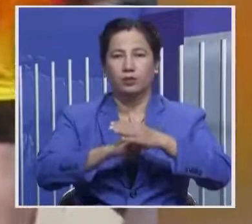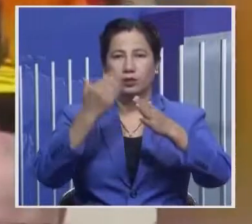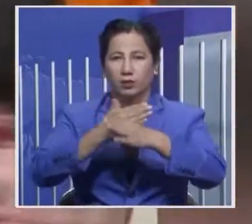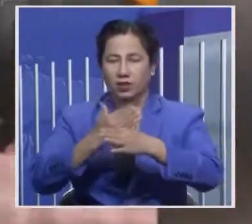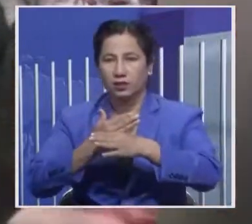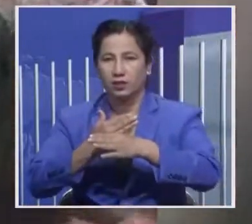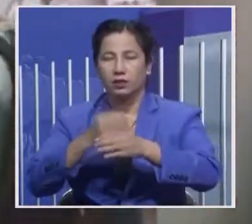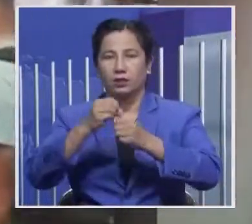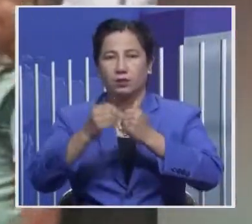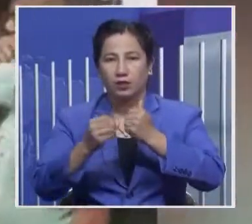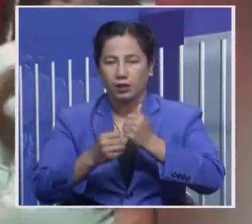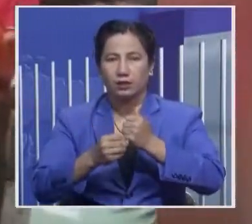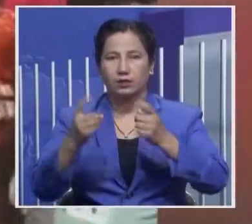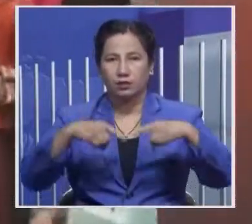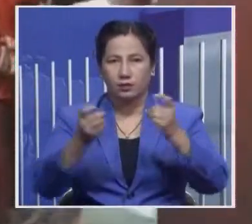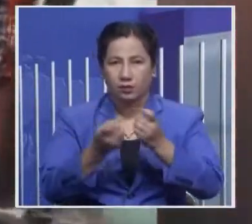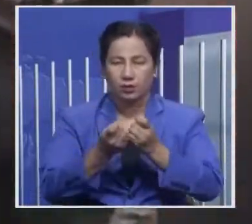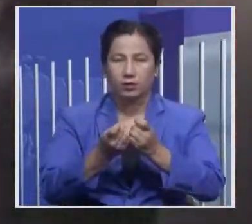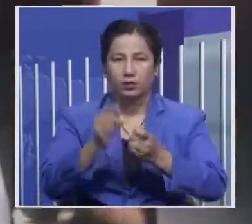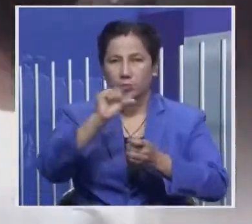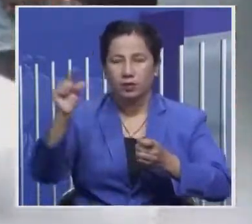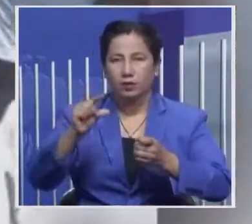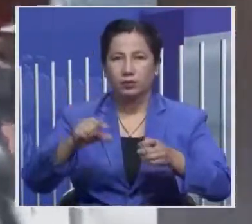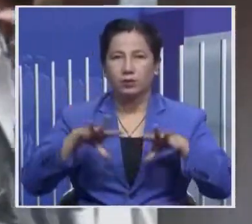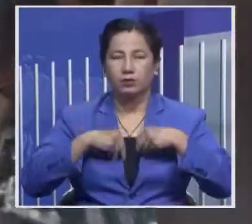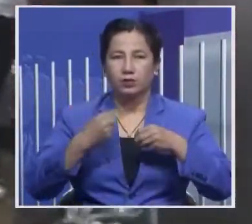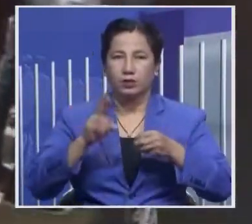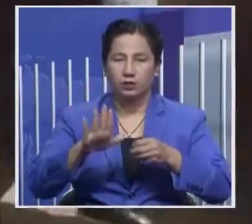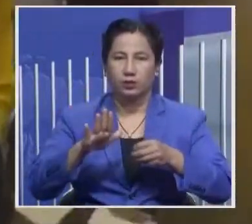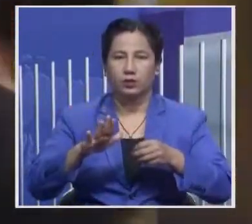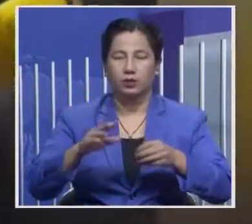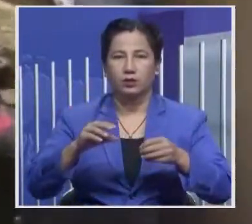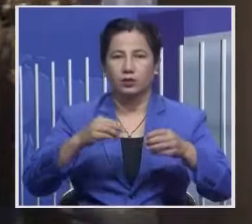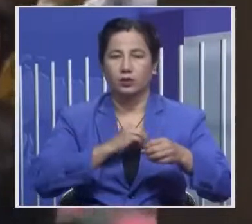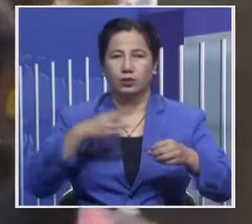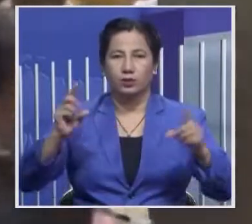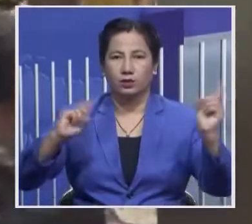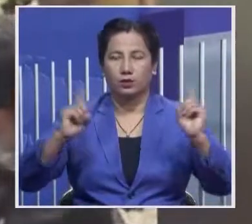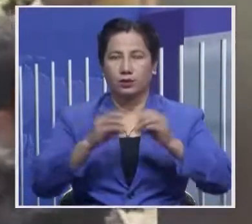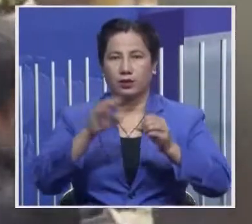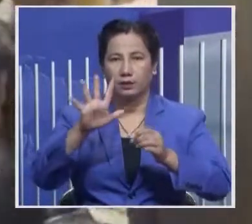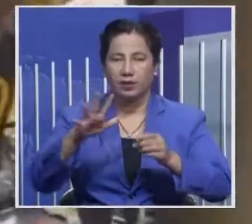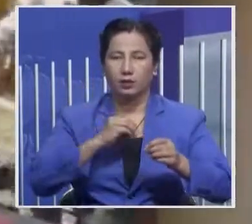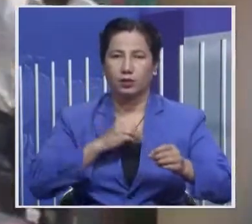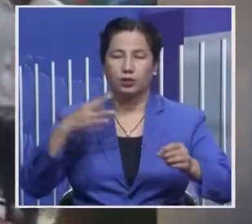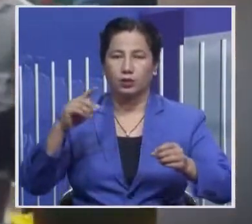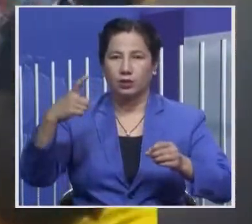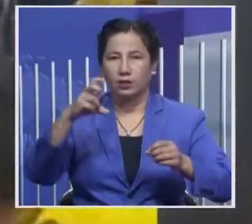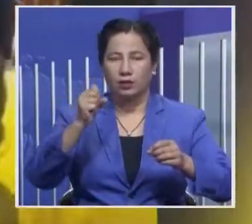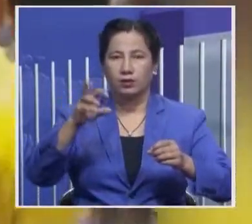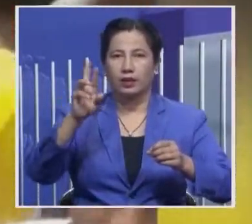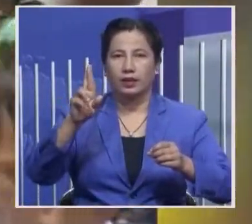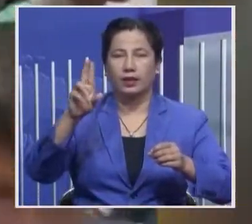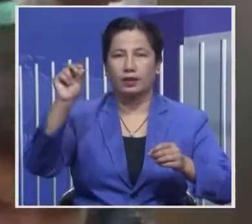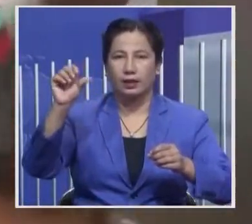प्रशासनका पदाधिकारीहरूसँग छलफल गर्ने बारेमा पनि सहमति भएको छ। सुर्खेतको भेरीगङ्गा नगरपालिका 5, सुर्खेत गेरवानीका